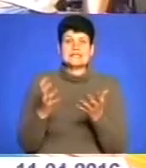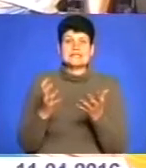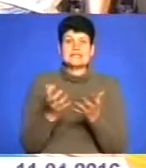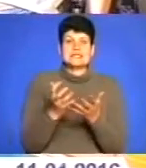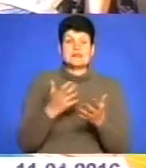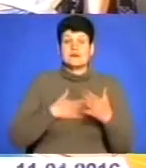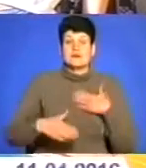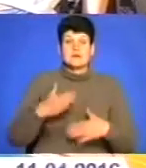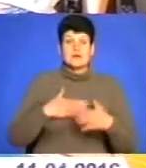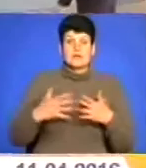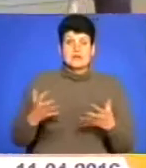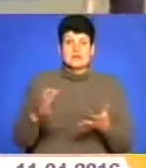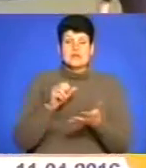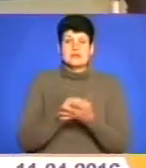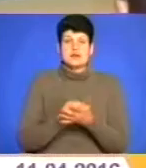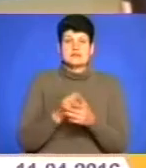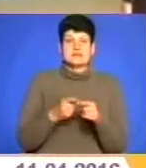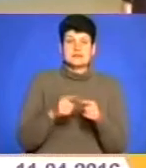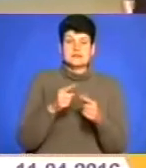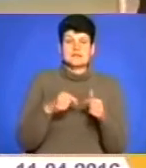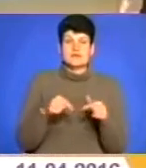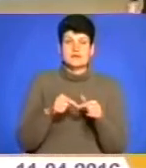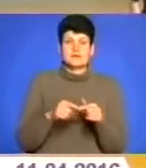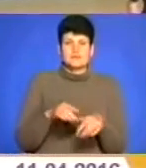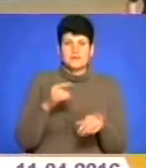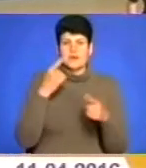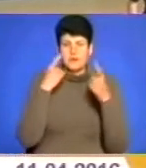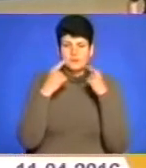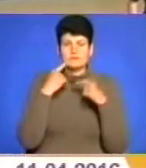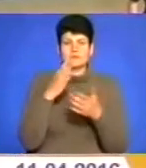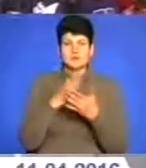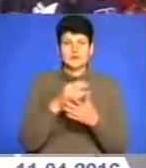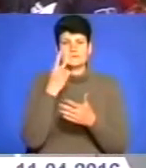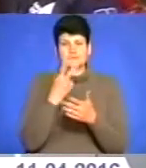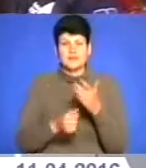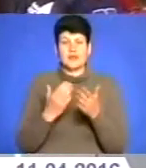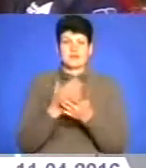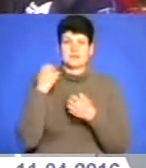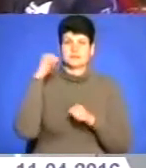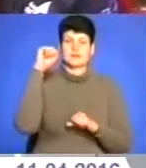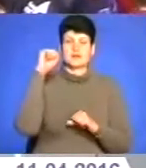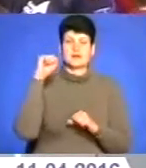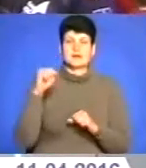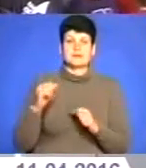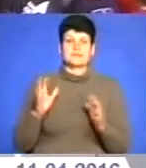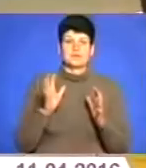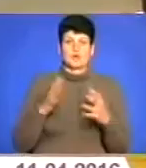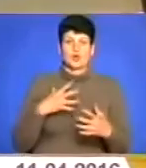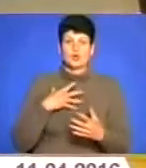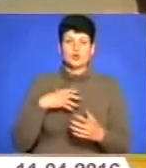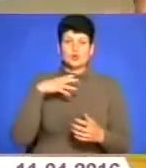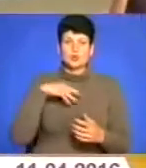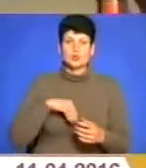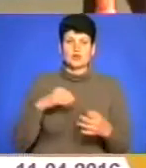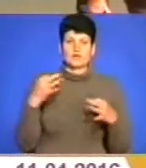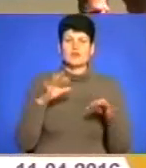бразильським видом джиу-джитсу, пізнаючи перші сльози поразок та миті перемог, гартуючи тіло, дух та волю. І нехай не